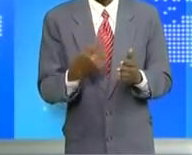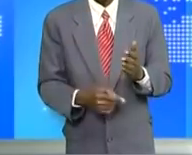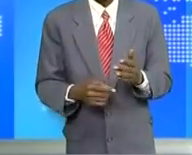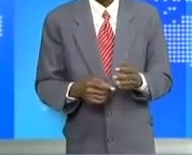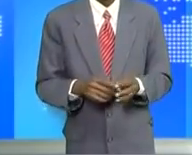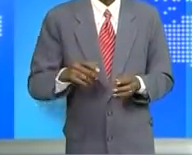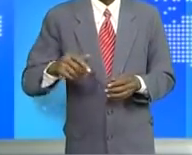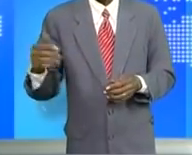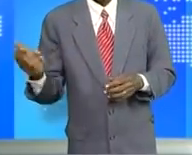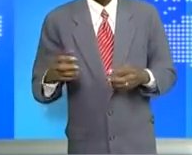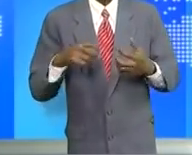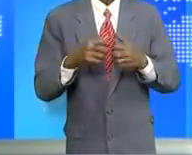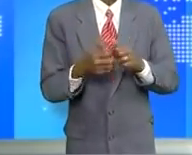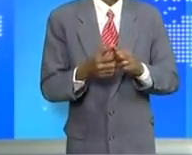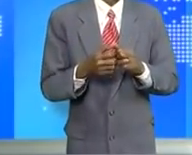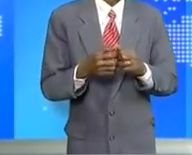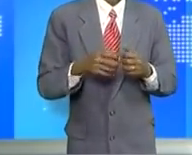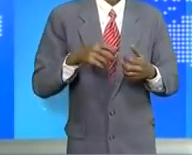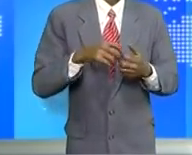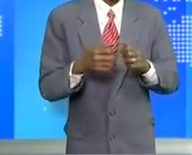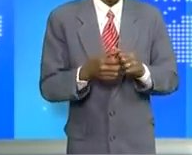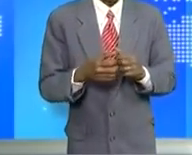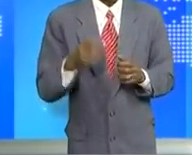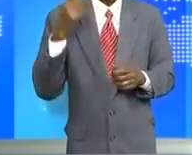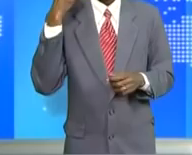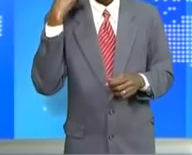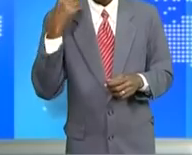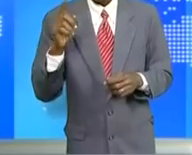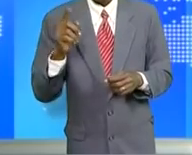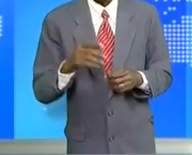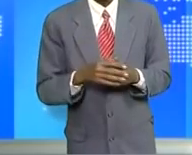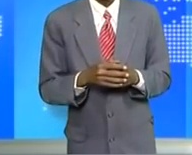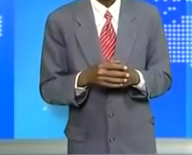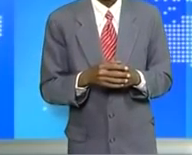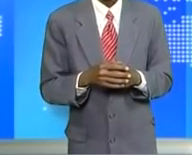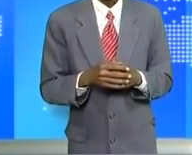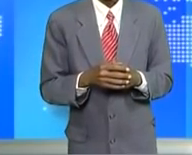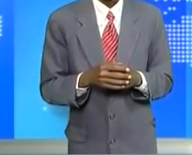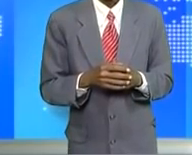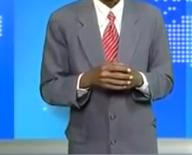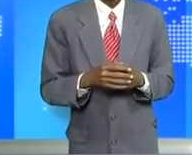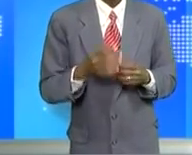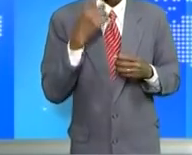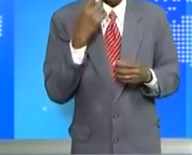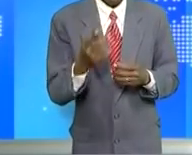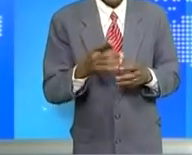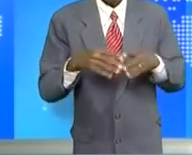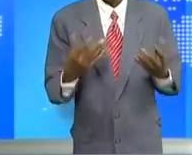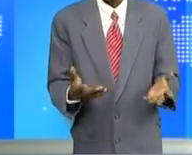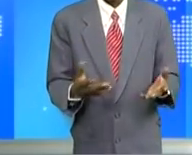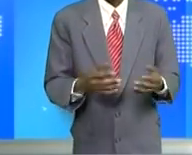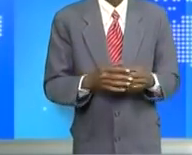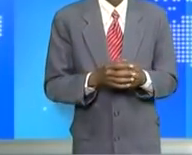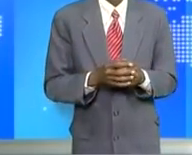national d'identification de la population et quelques membres du gouvernement. Les questions liées au recensement général de la population ont